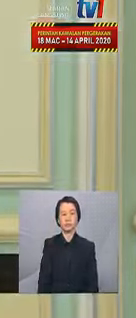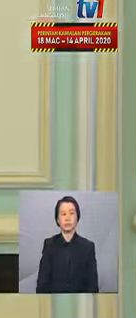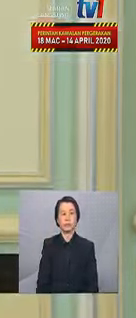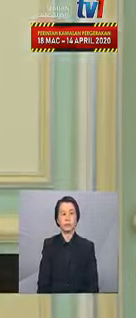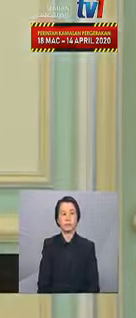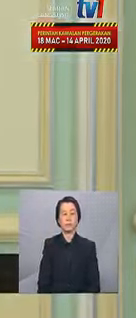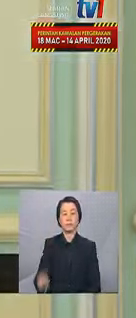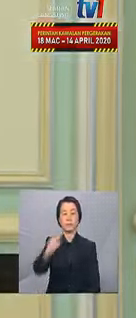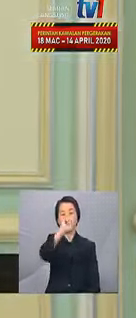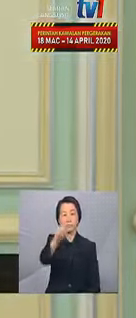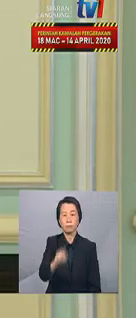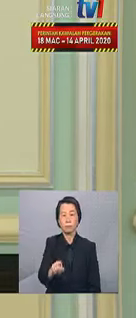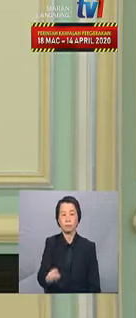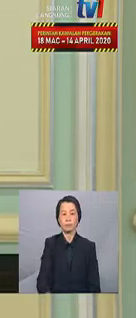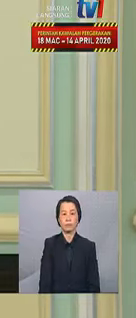Soalan?